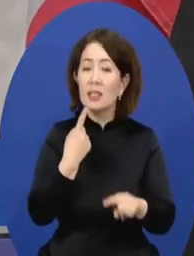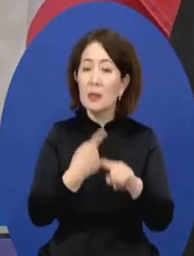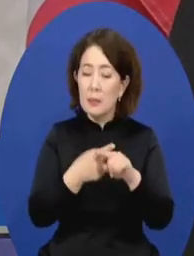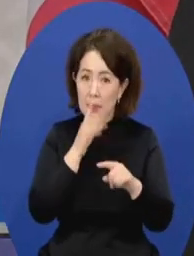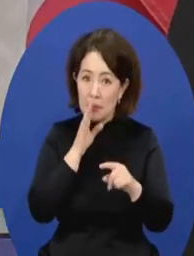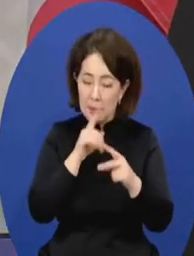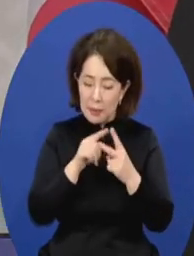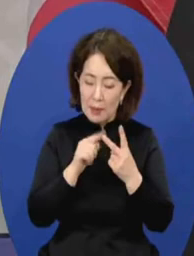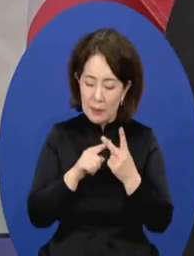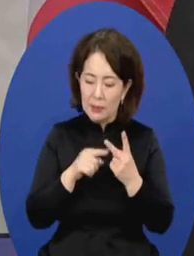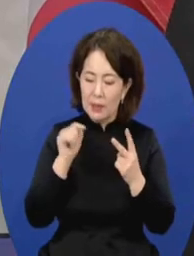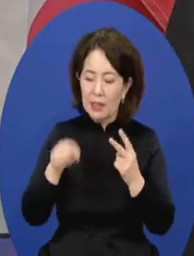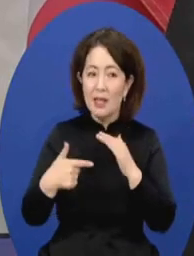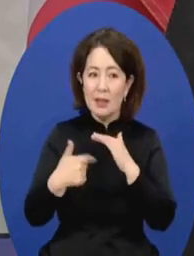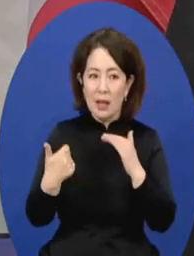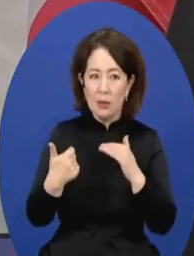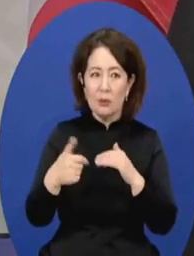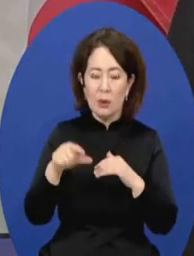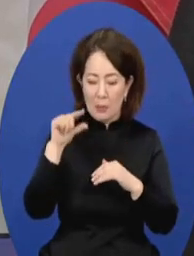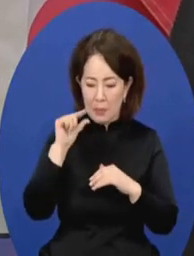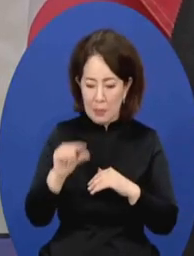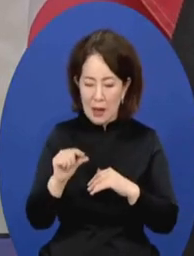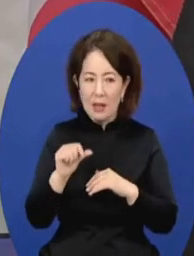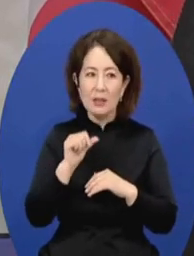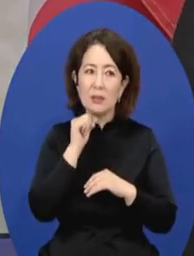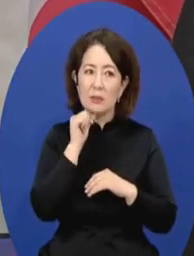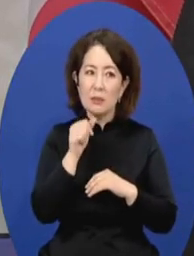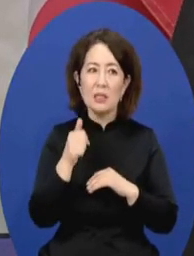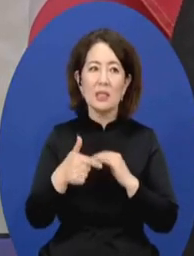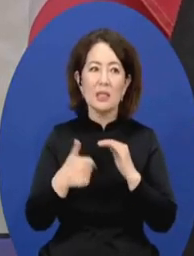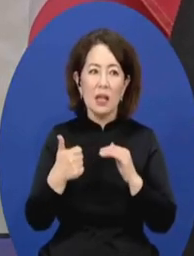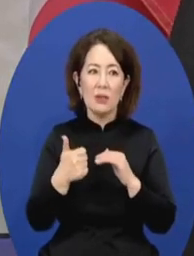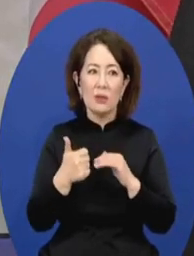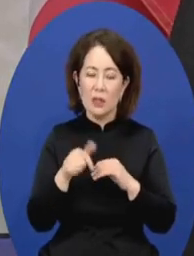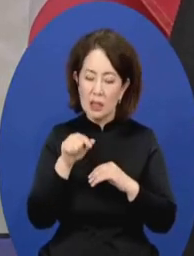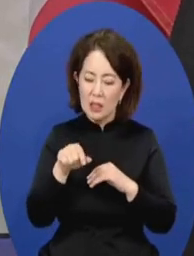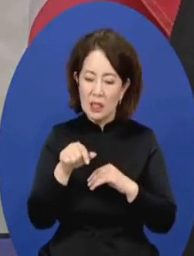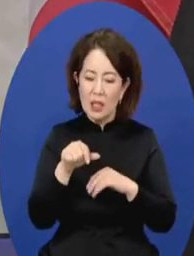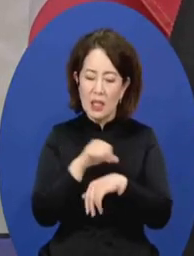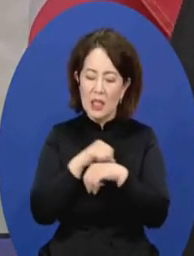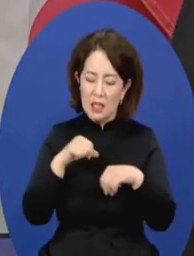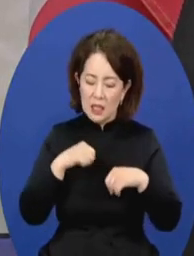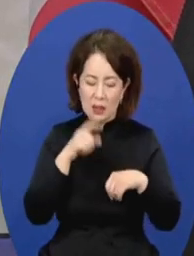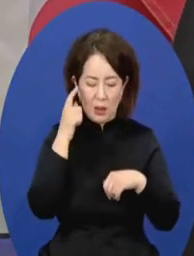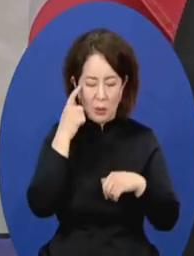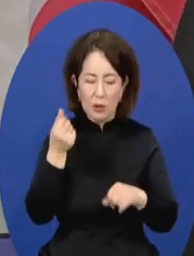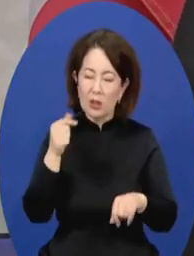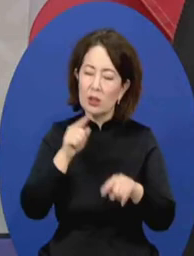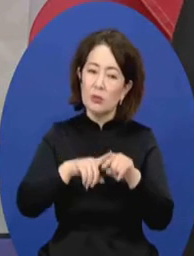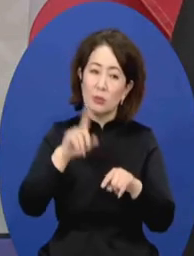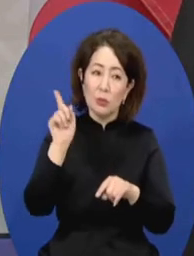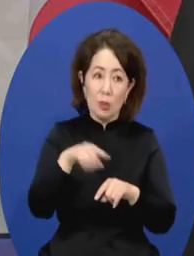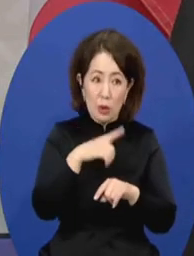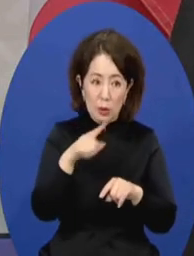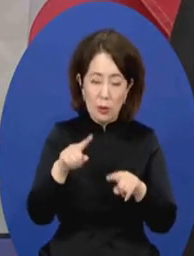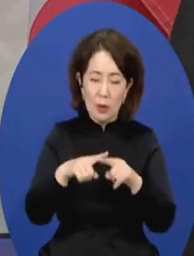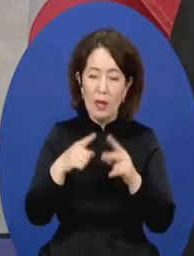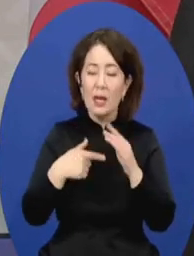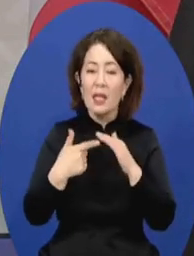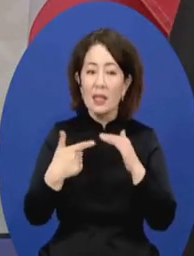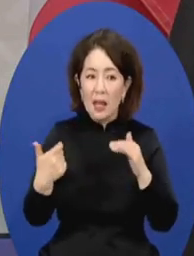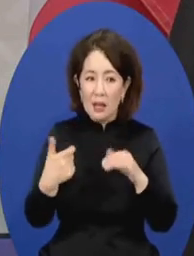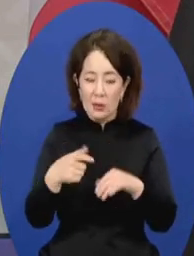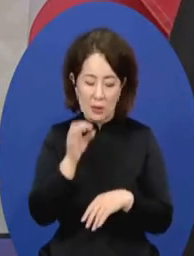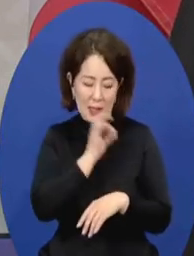дээр татвар багада биш юм аа. Татврыг ийм үед бол ард иргэдэд бодоод нэмж болохгүй. Татврыг